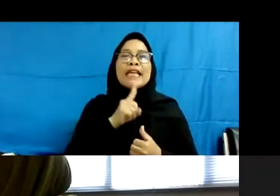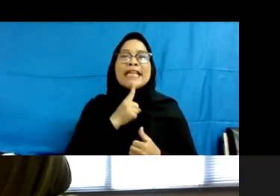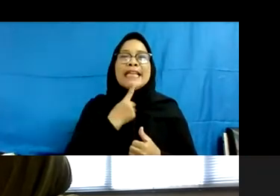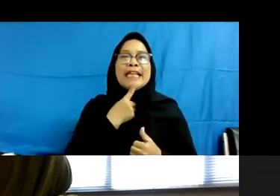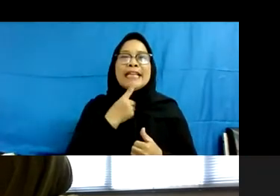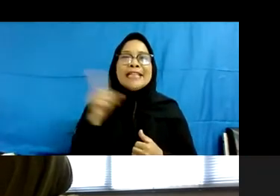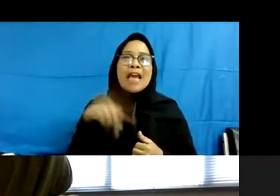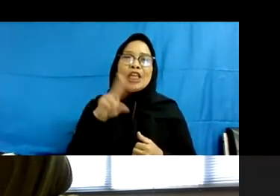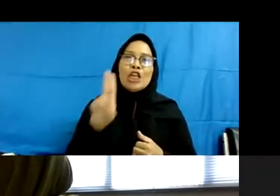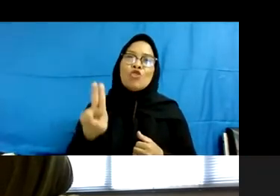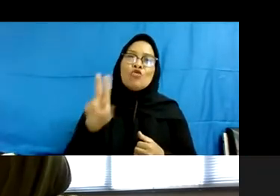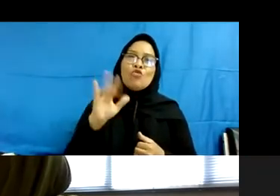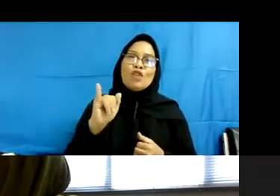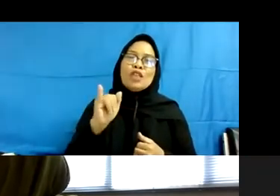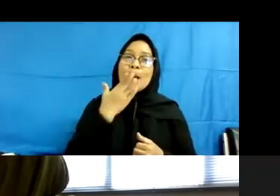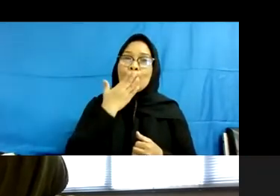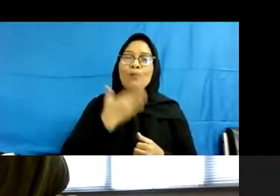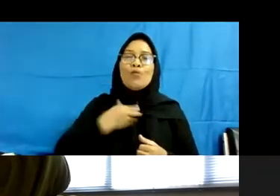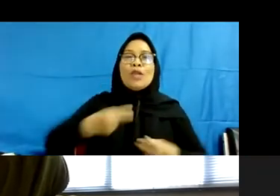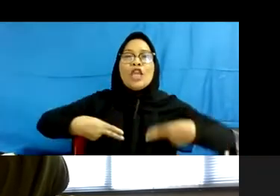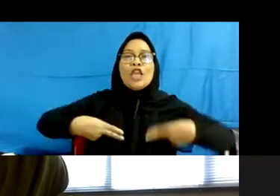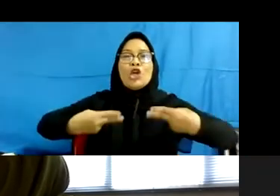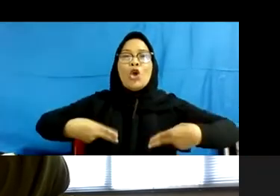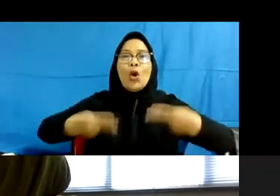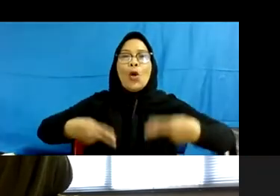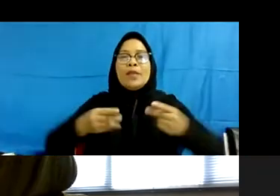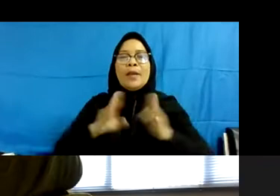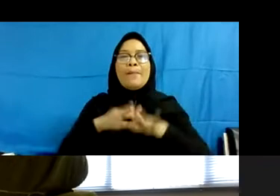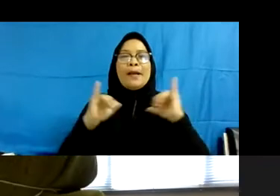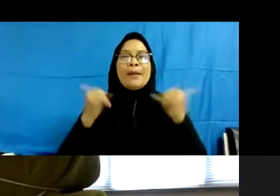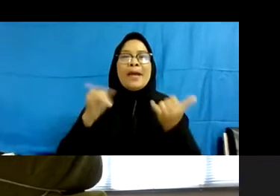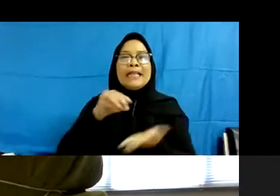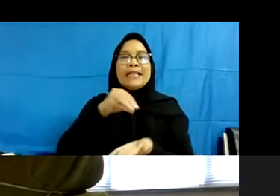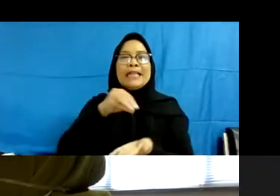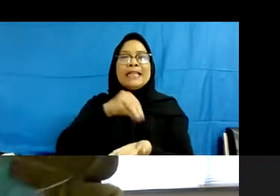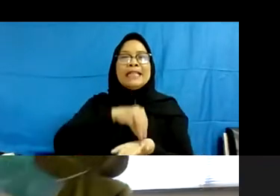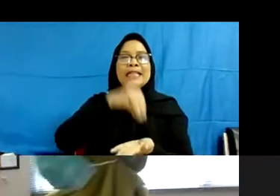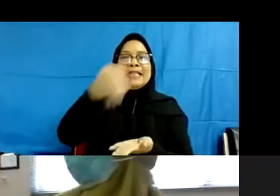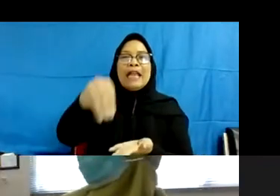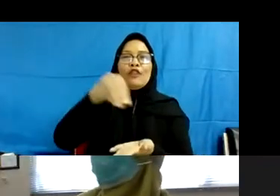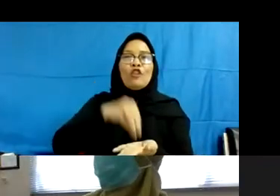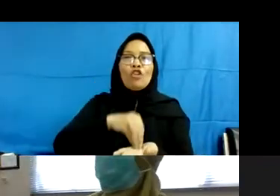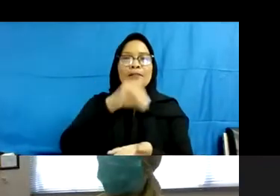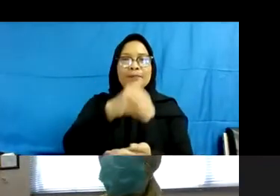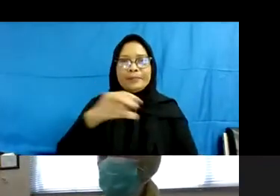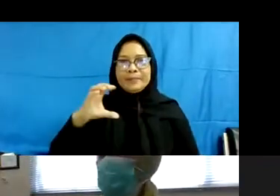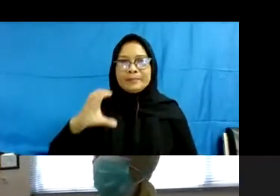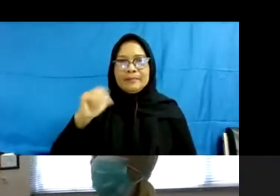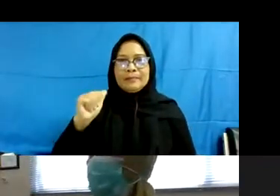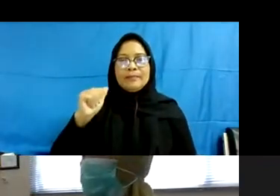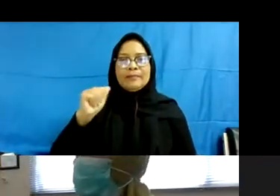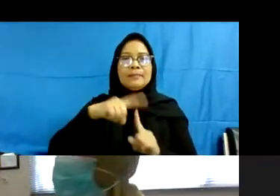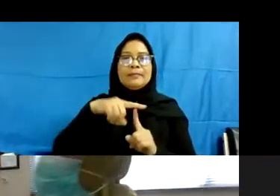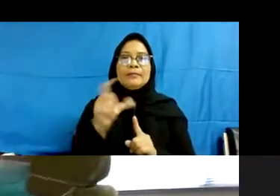ini ternyata punya hobi bermain catur. Siapa kagerangan? Inilah